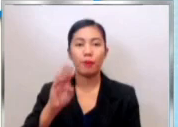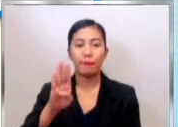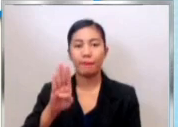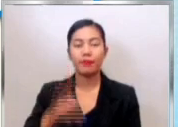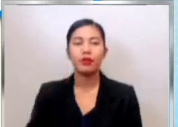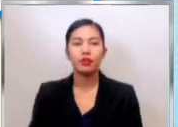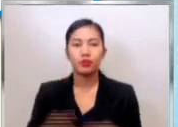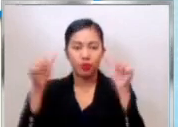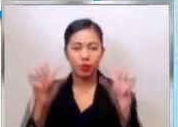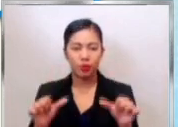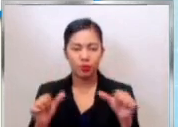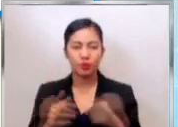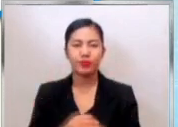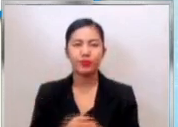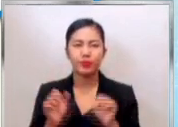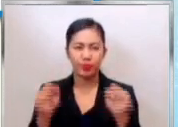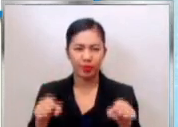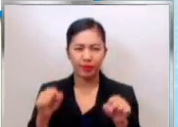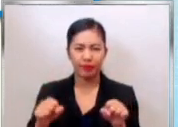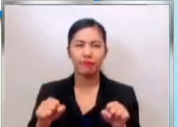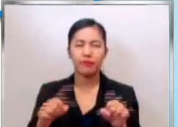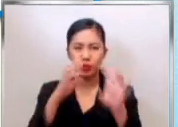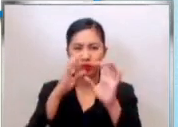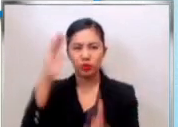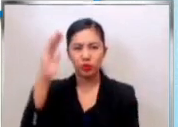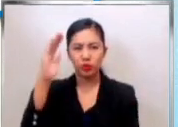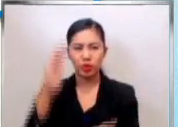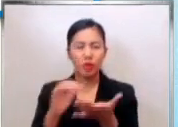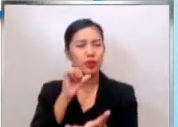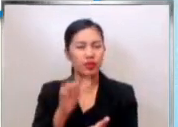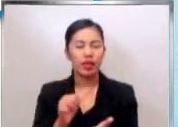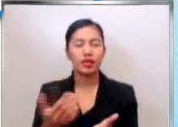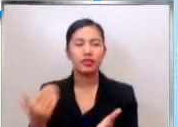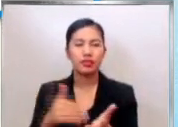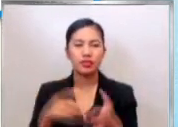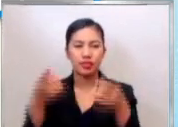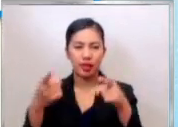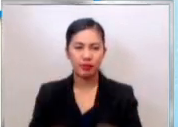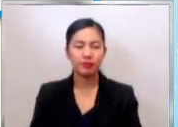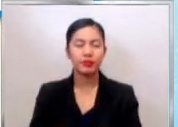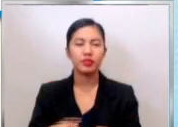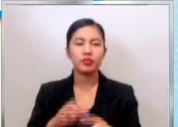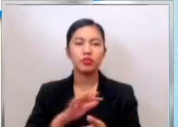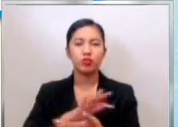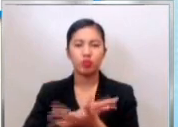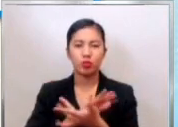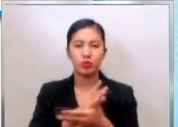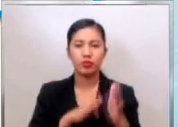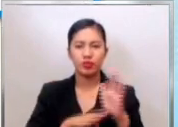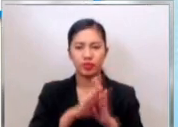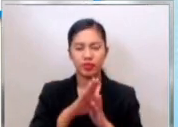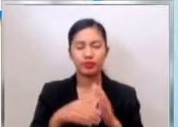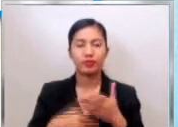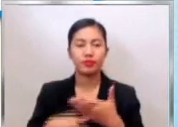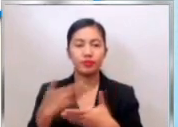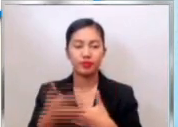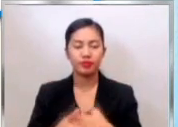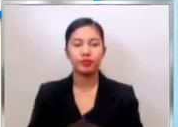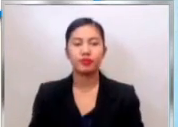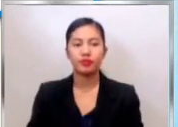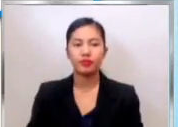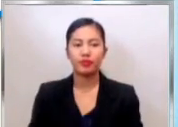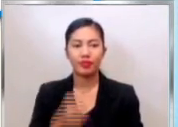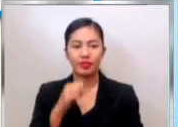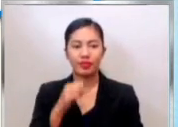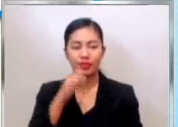dahang-dahang pagluluwag para hindi na maulit muli ang COVID surge. Hindi naman pabor sa posibilidad ng pagluluwag sa Alert Level